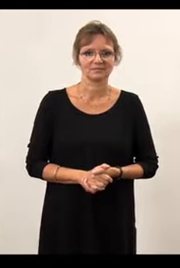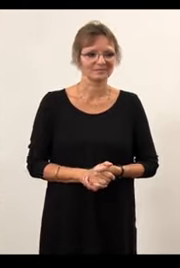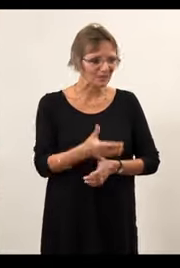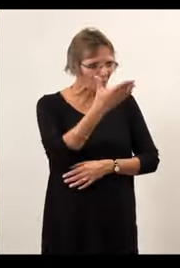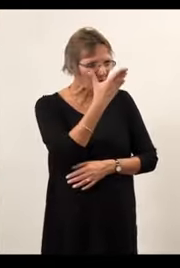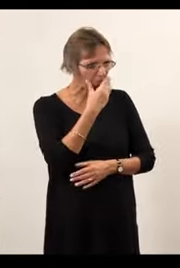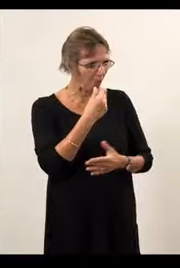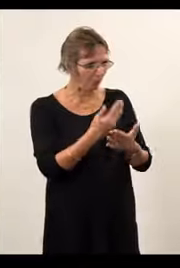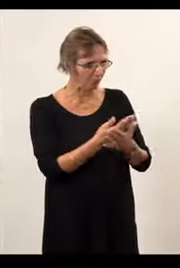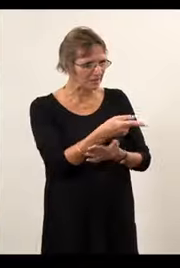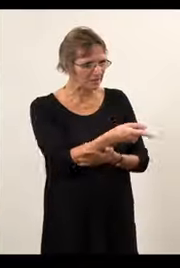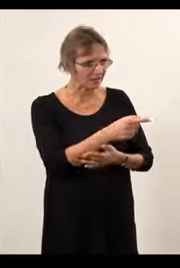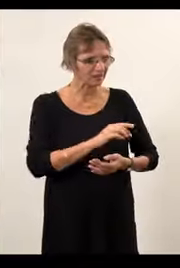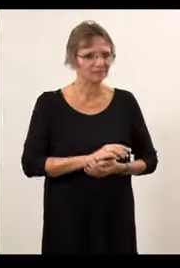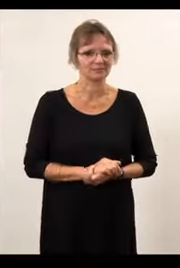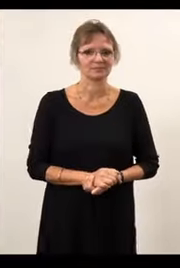C'est joli, ça.